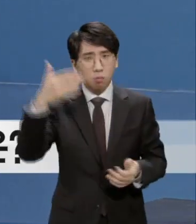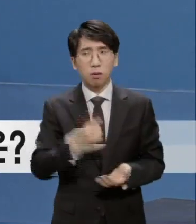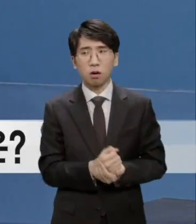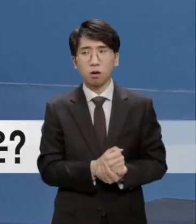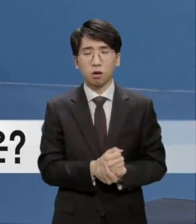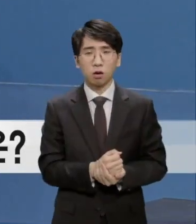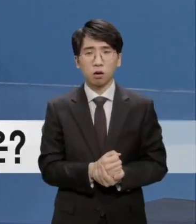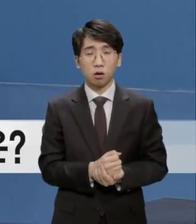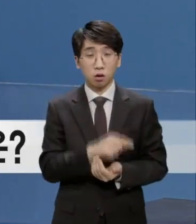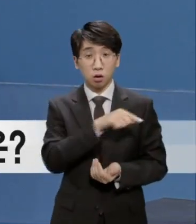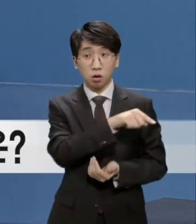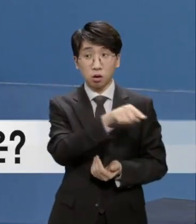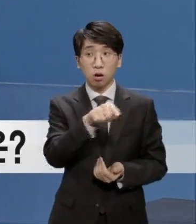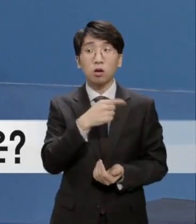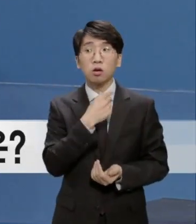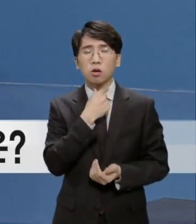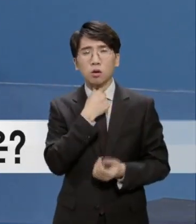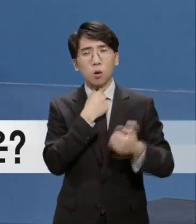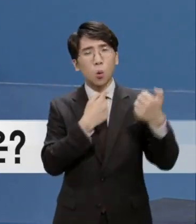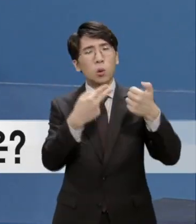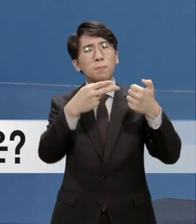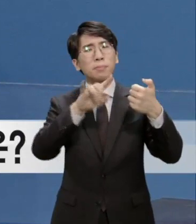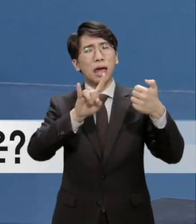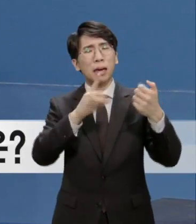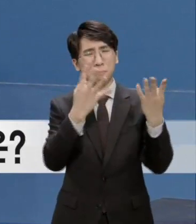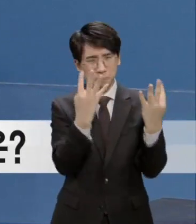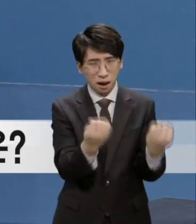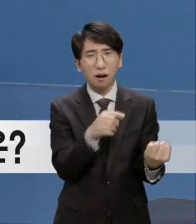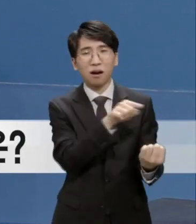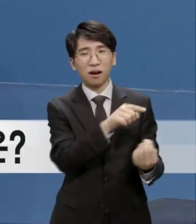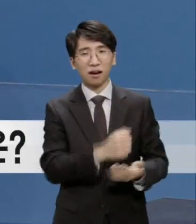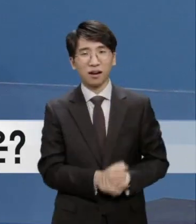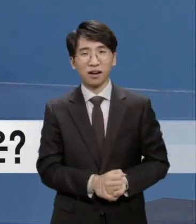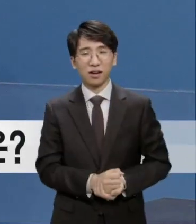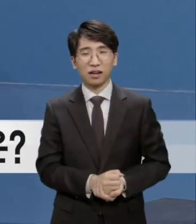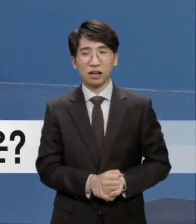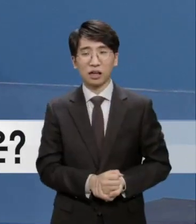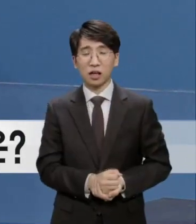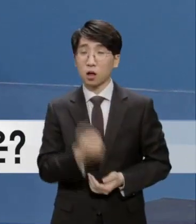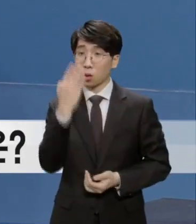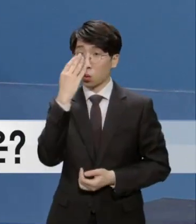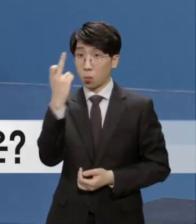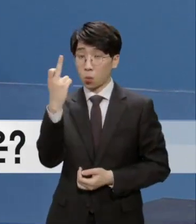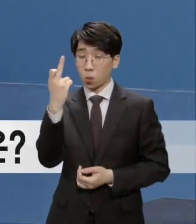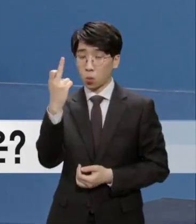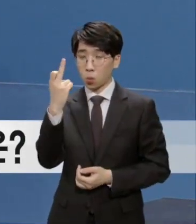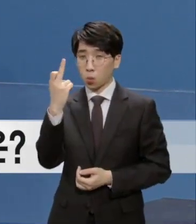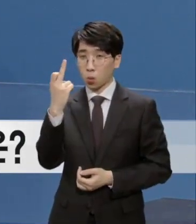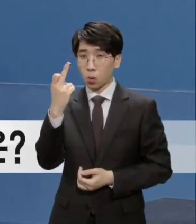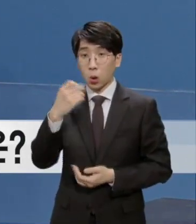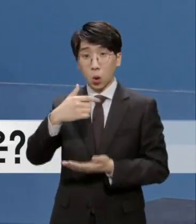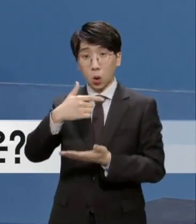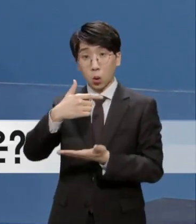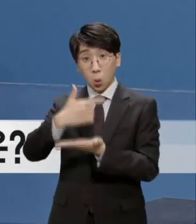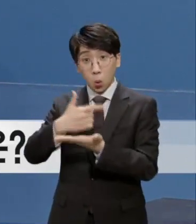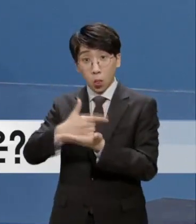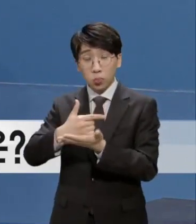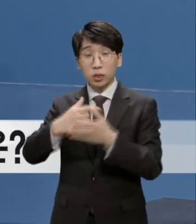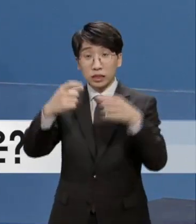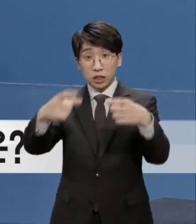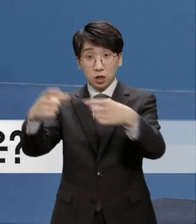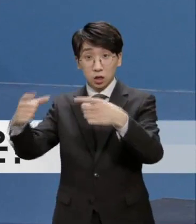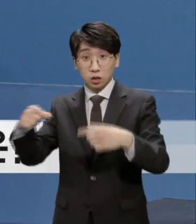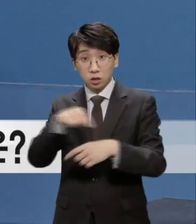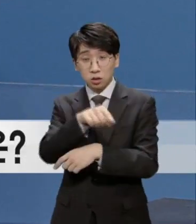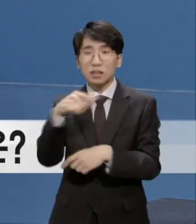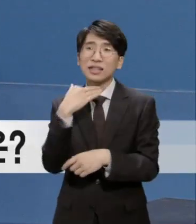65세 정년이 있고요. 네. 50대가 보통 근무하시는 데가 강남권이라고 네. 보시면 되고요. 도봉이라든지 강북이라든지 저희 같은 노원 같은